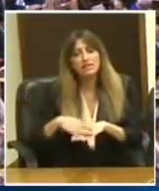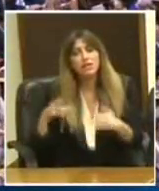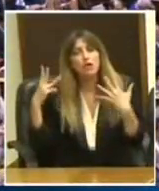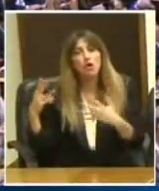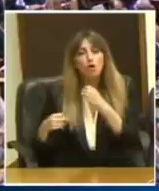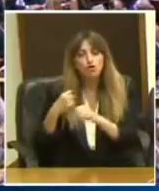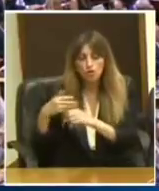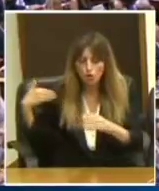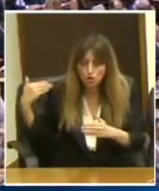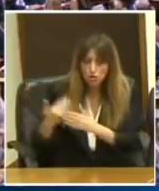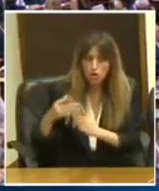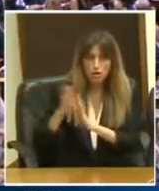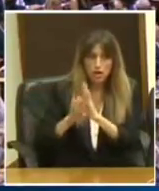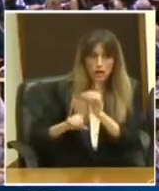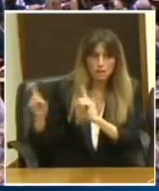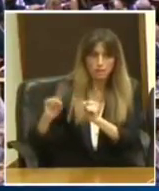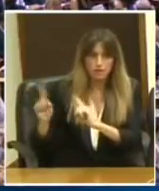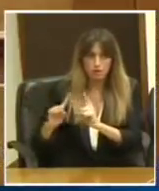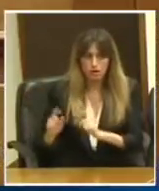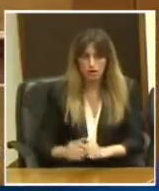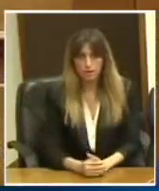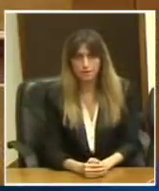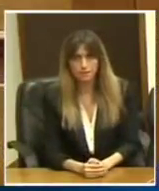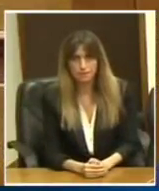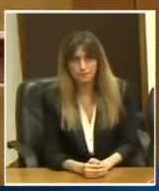Και αυτό γιατί γνωρίζετε πάρα πολύ καλά